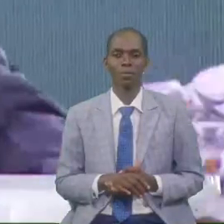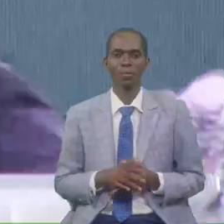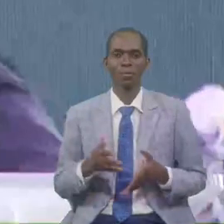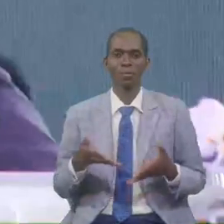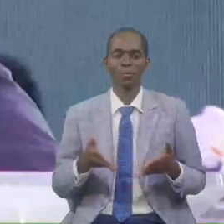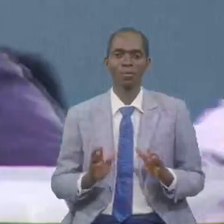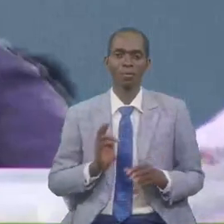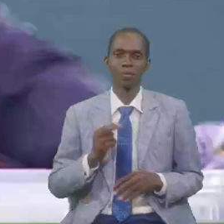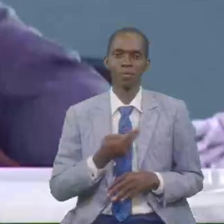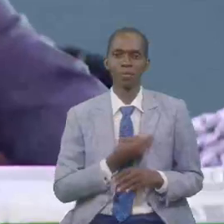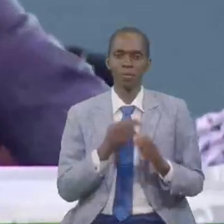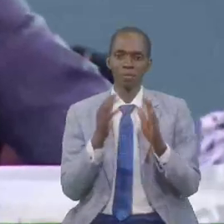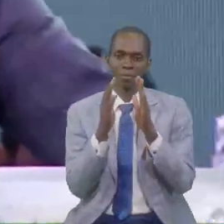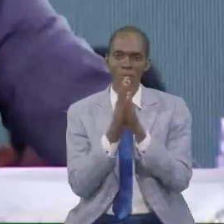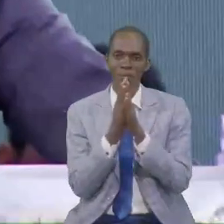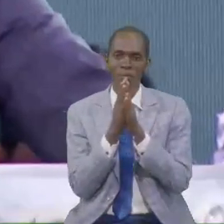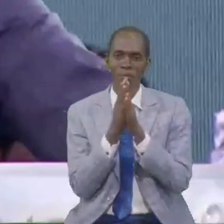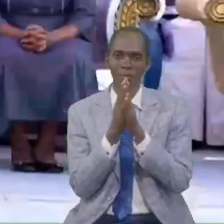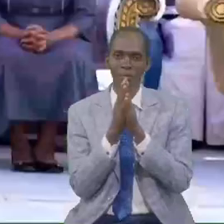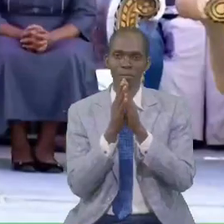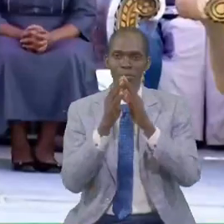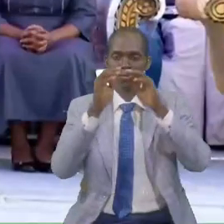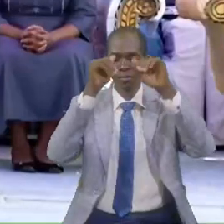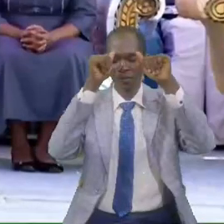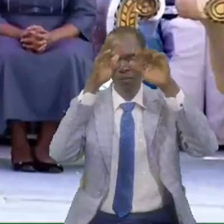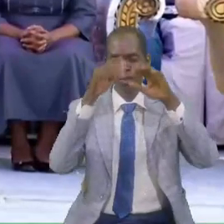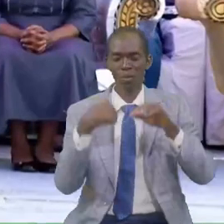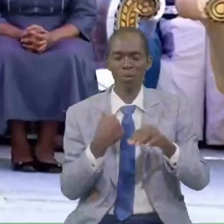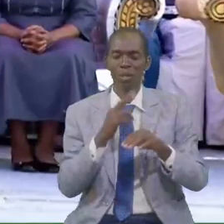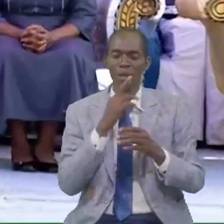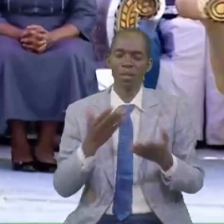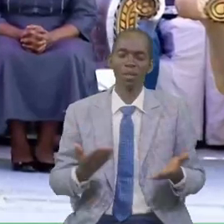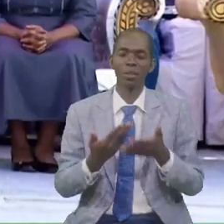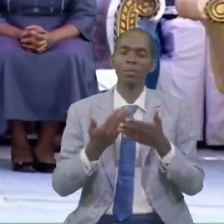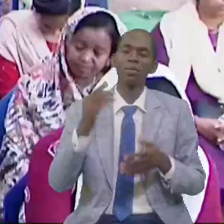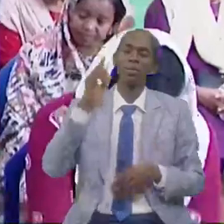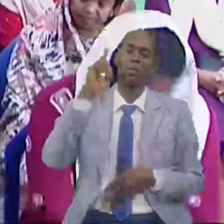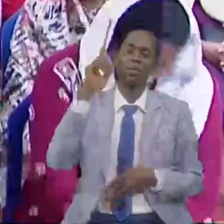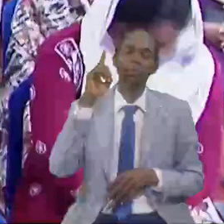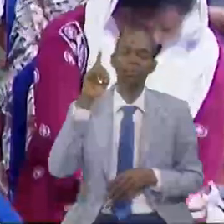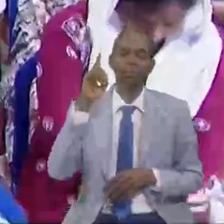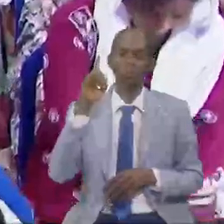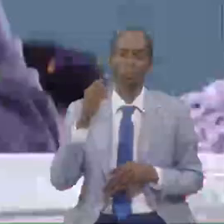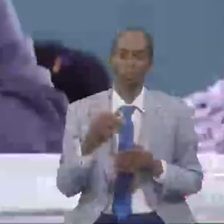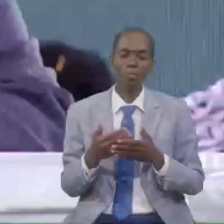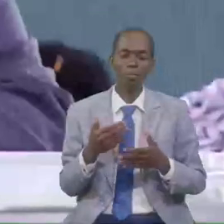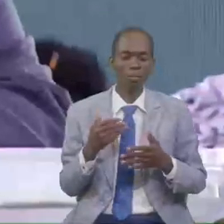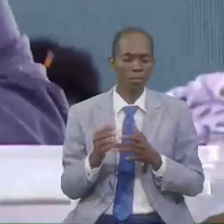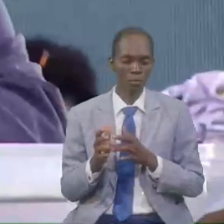Prions ensemble. Père, nous sommes rassemblés devant toi. Seigneur